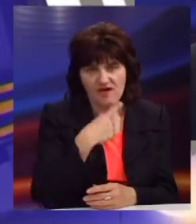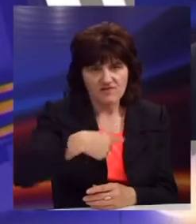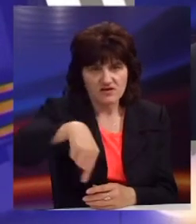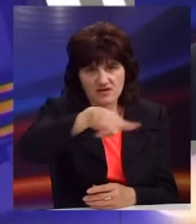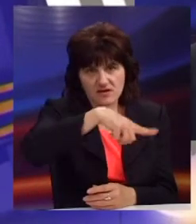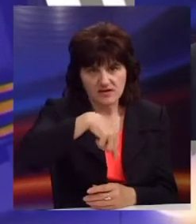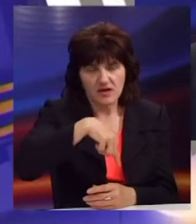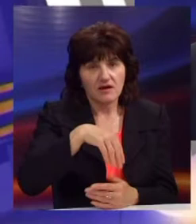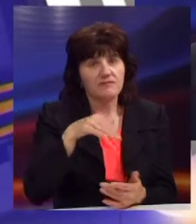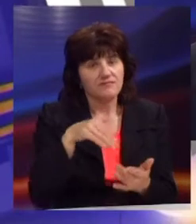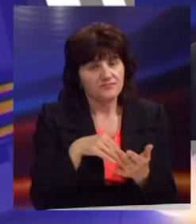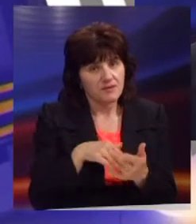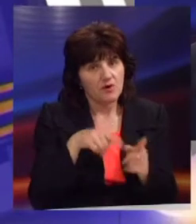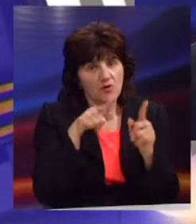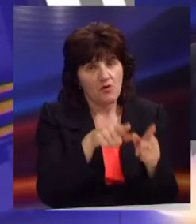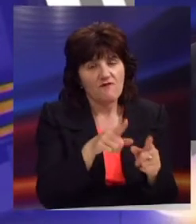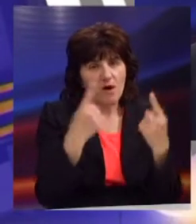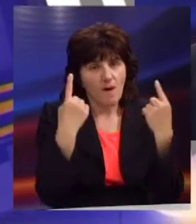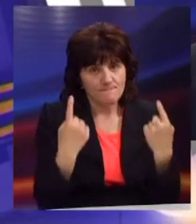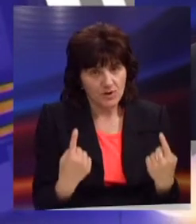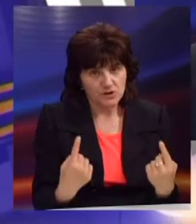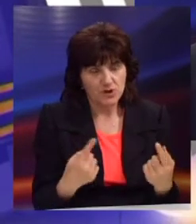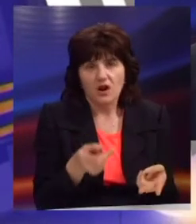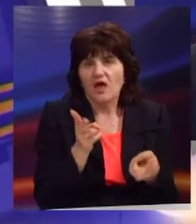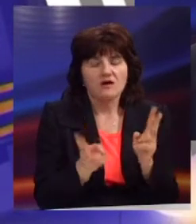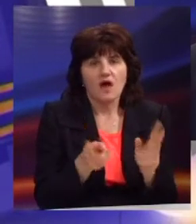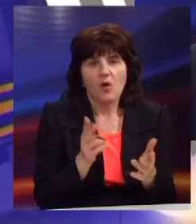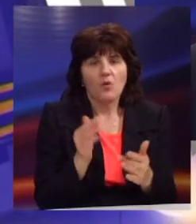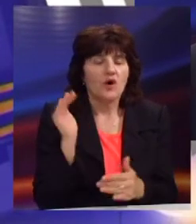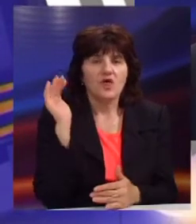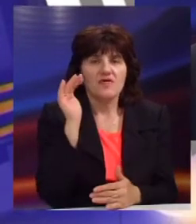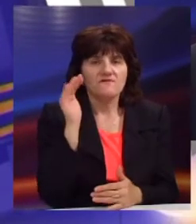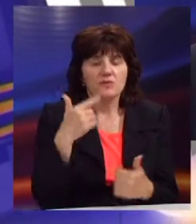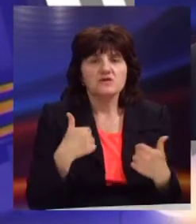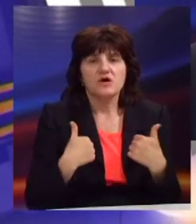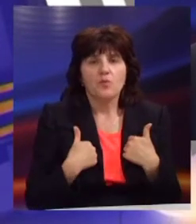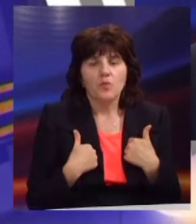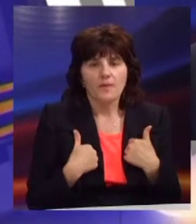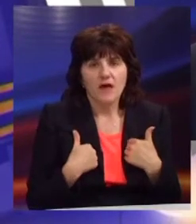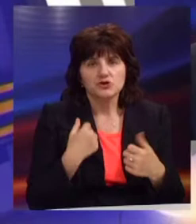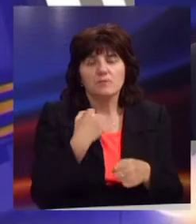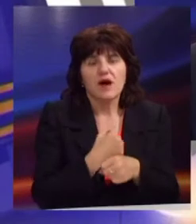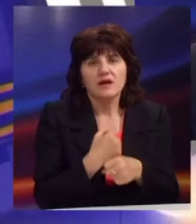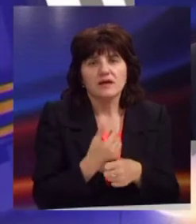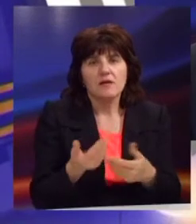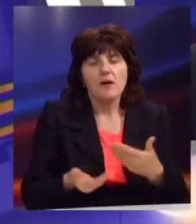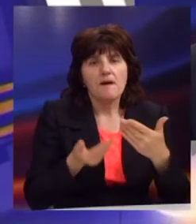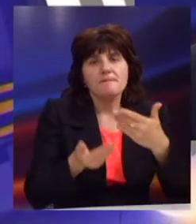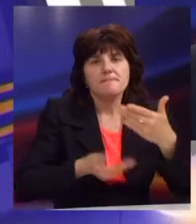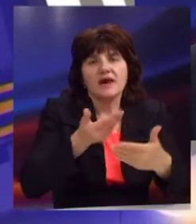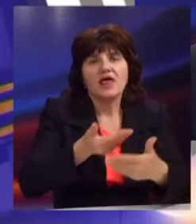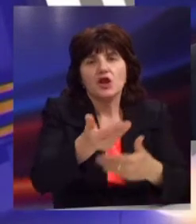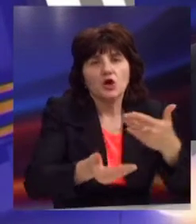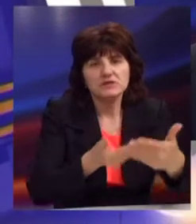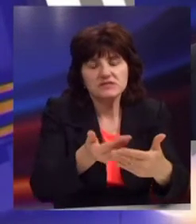javnosti. Da bi ta podrška i razumevanje postojalo, bitno je na koji način se informacije o našem radu i angažmanu prenose i kako